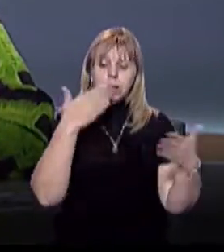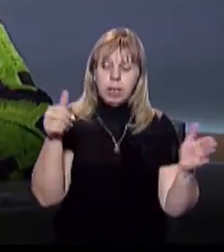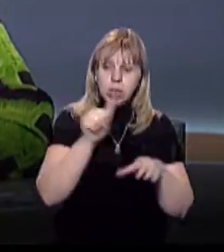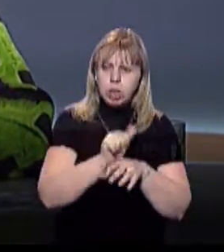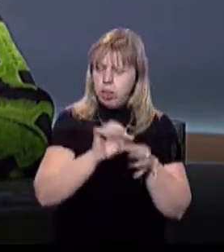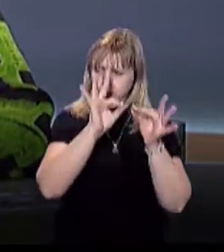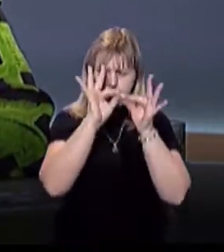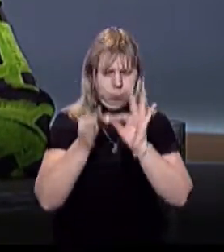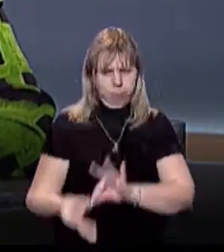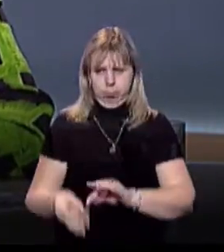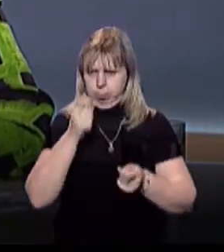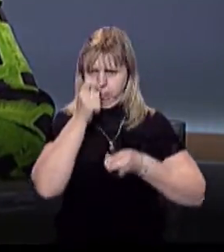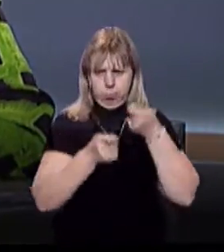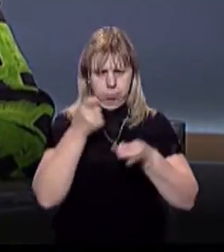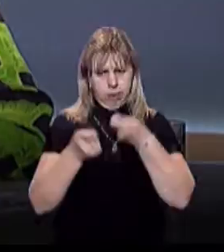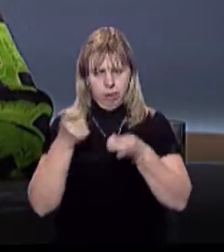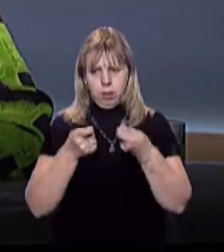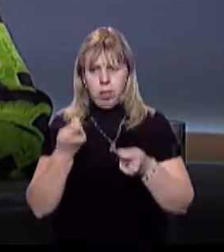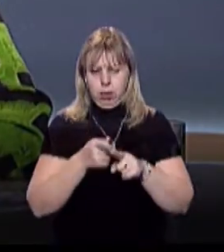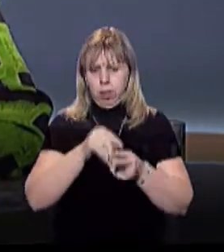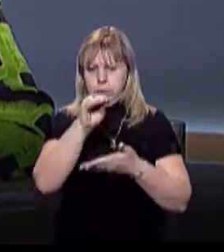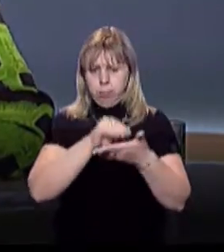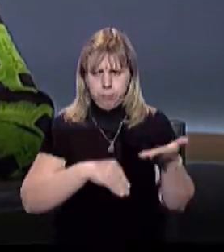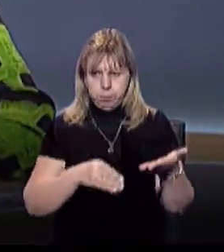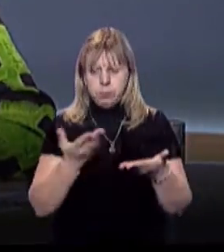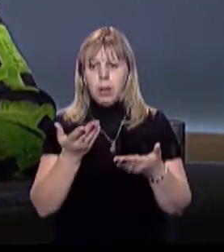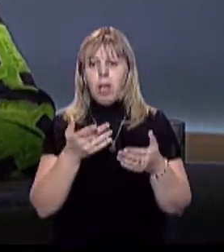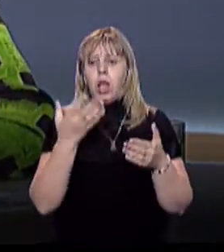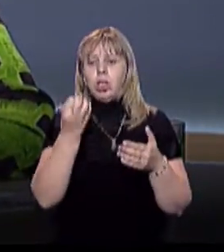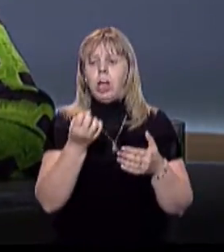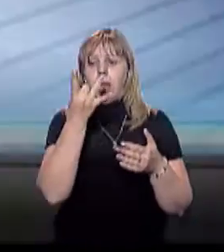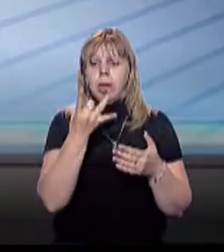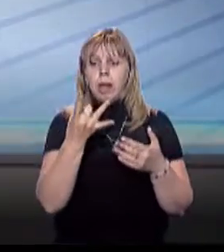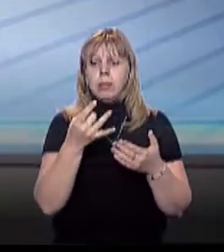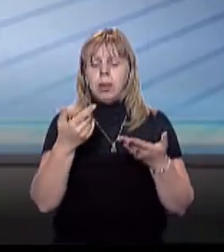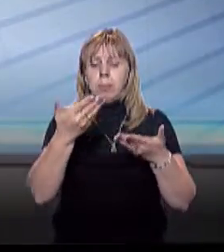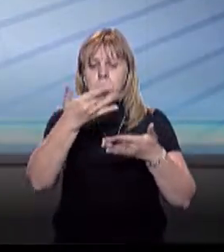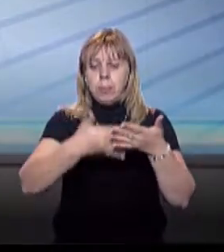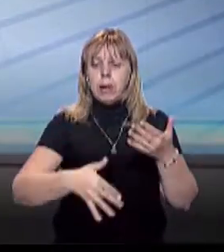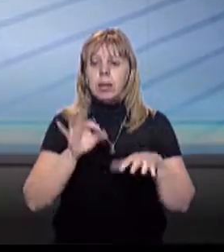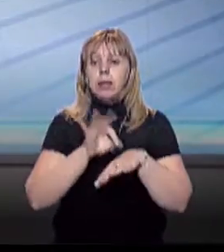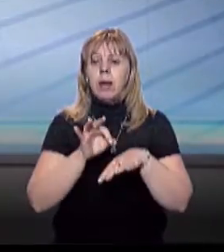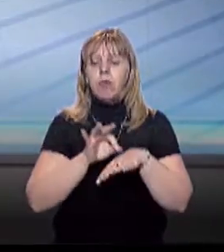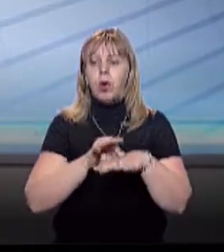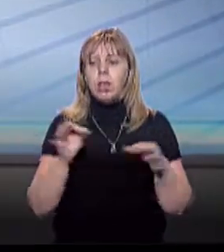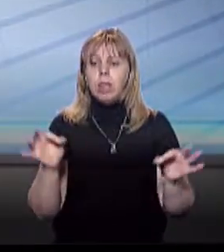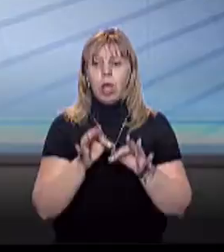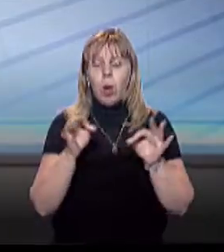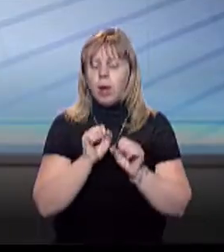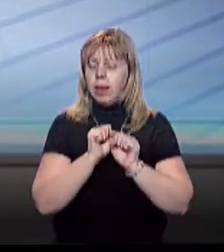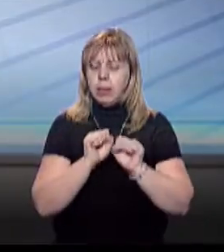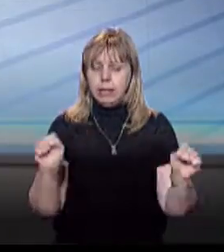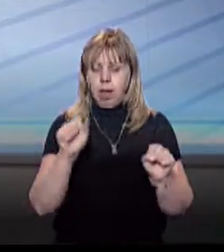дуже детальне таке анкетування проходить. Прошу вас ще раз перелік захворювань, з якими ніколи не